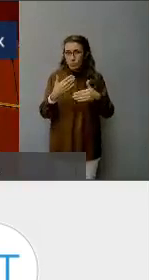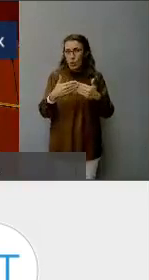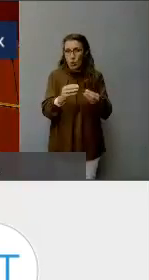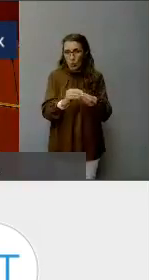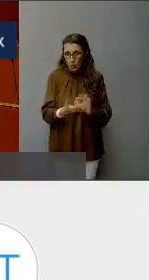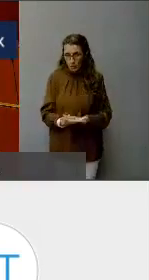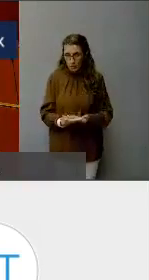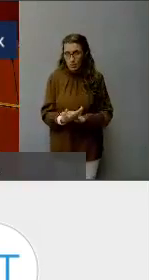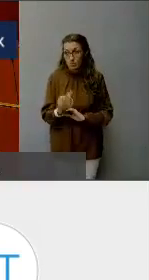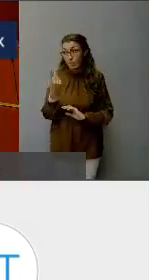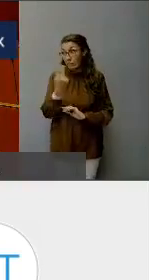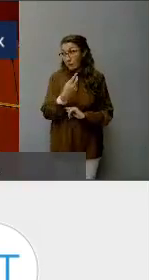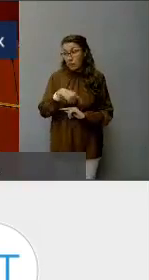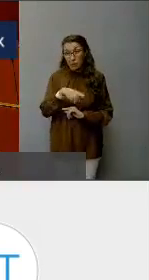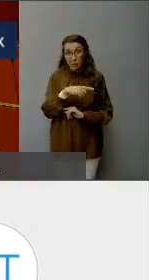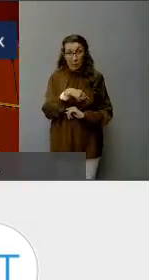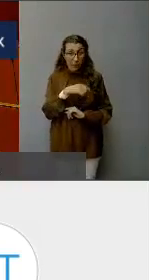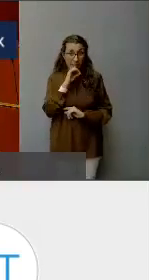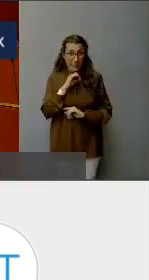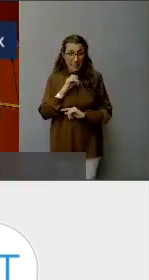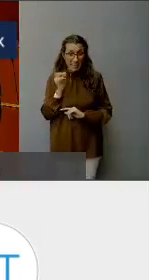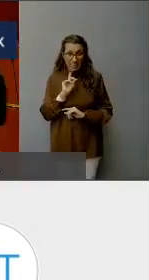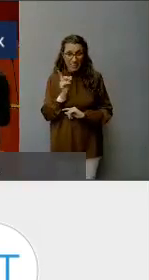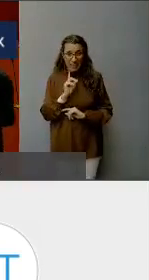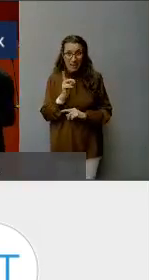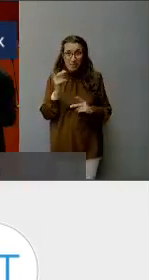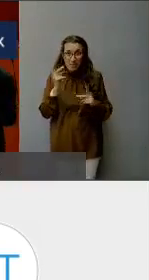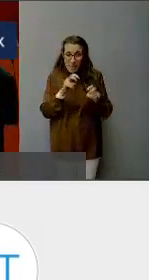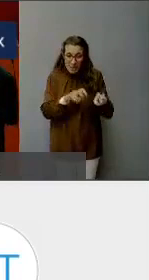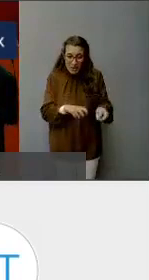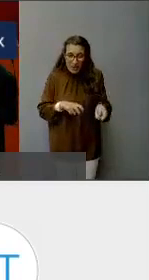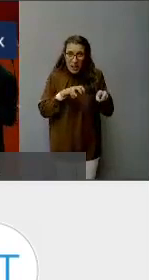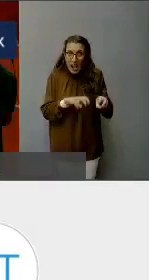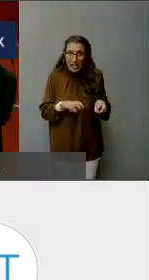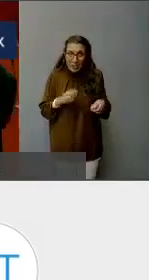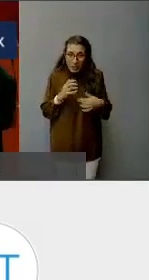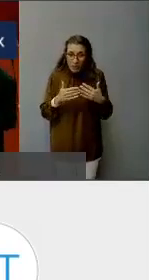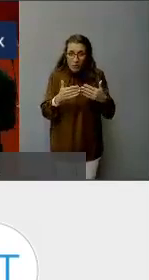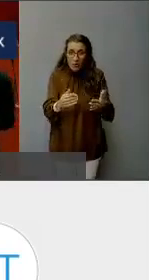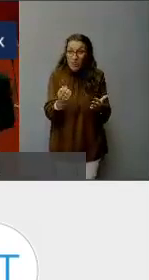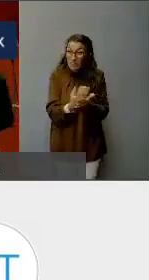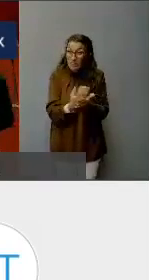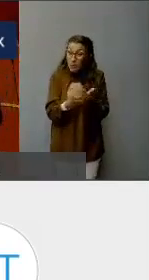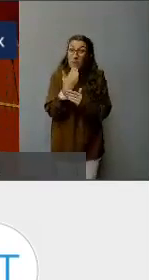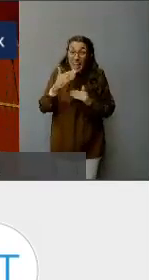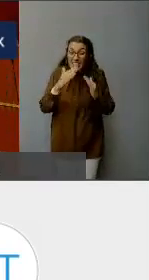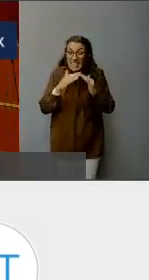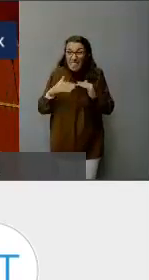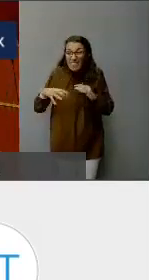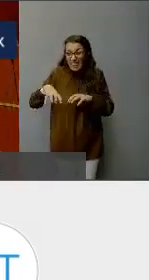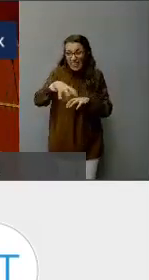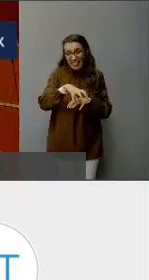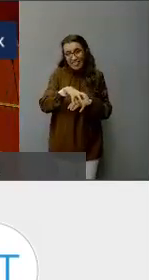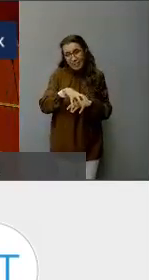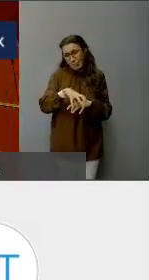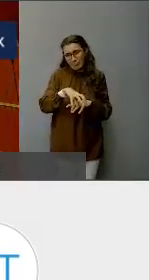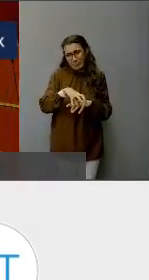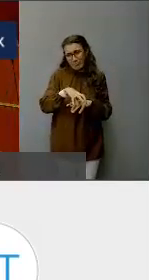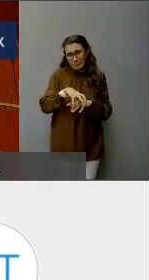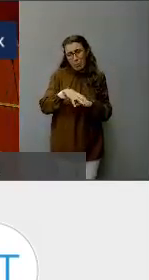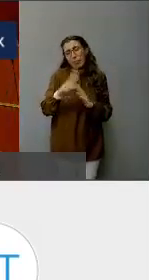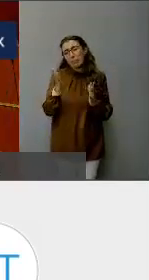ci possa essere un rilancio dell'agricoltura la tesi ma attraverso le vignette ma anche a voler credere per un momento a questa narrazione